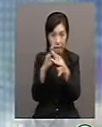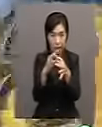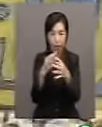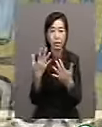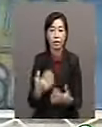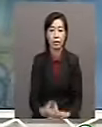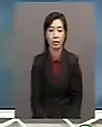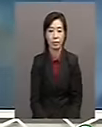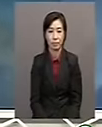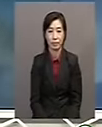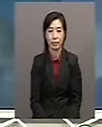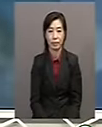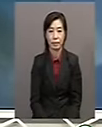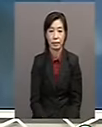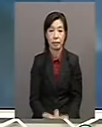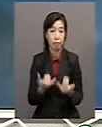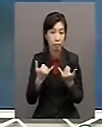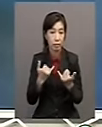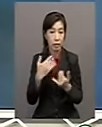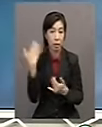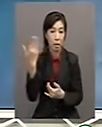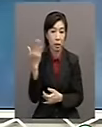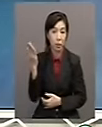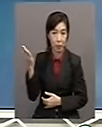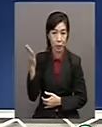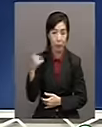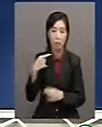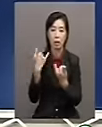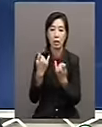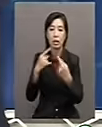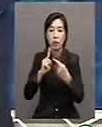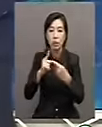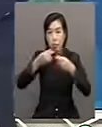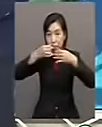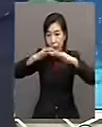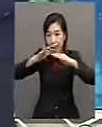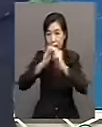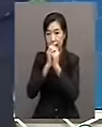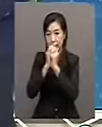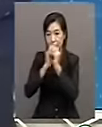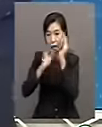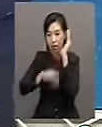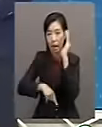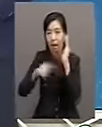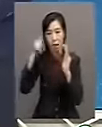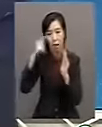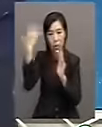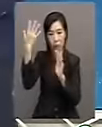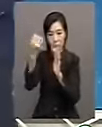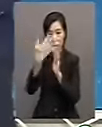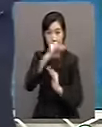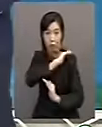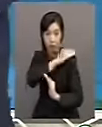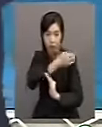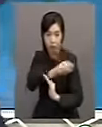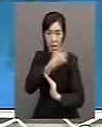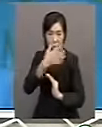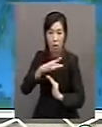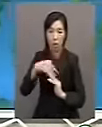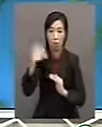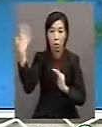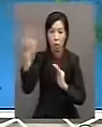าก ณเวลานี้นะครับพายุลูกนี้ยังอยู่ในบริเวณของพื้นที่ทะเลจีนใต้นะครับลงมาจากทางด้านตะวันออกของฟิลิปปินส์แล้วนะครับเคลื่อนตั